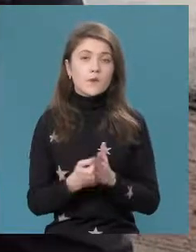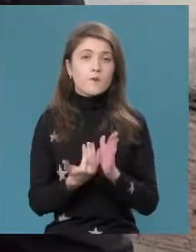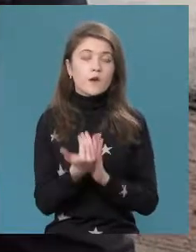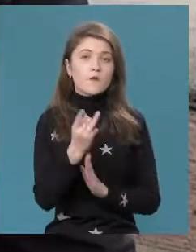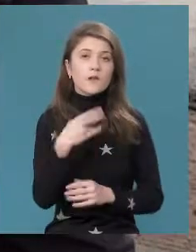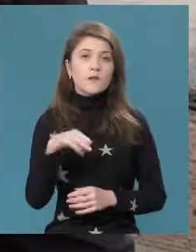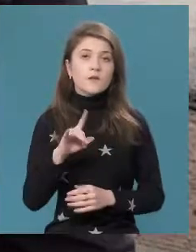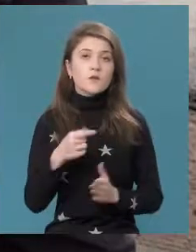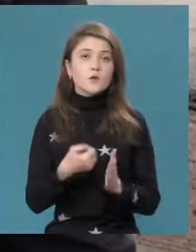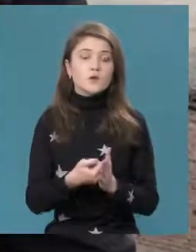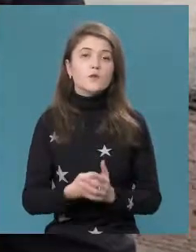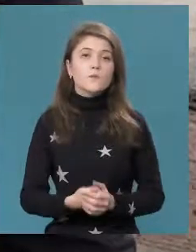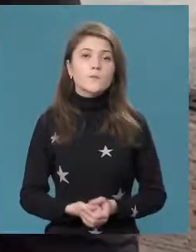щодо